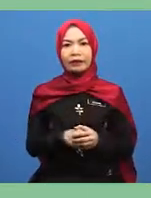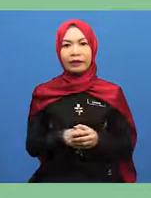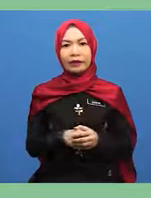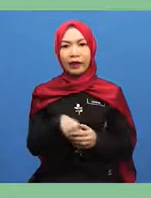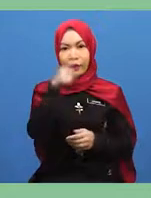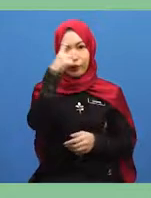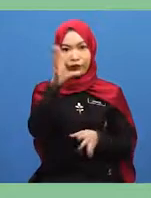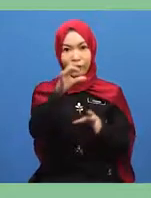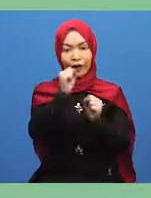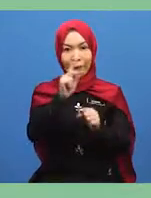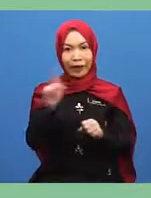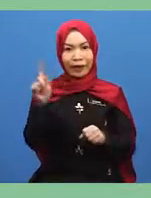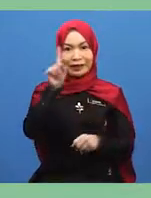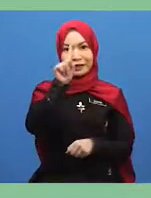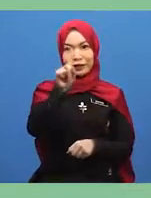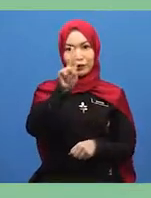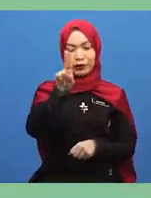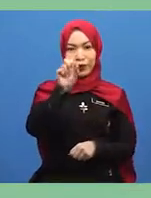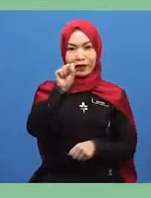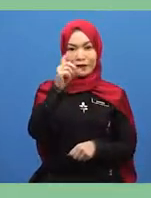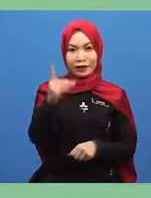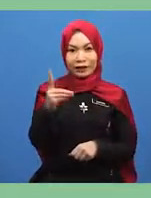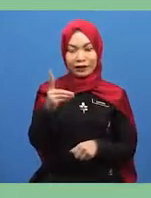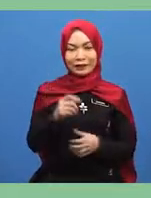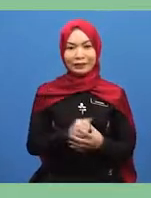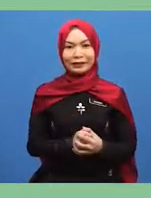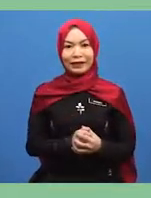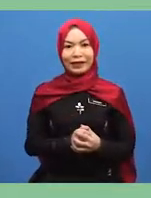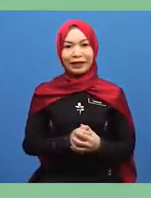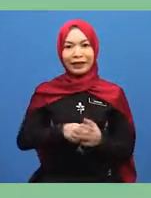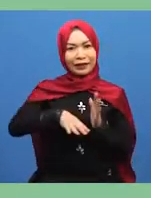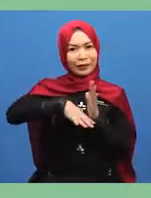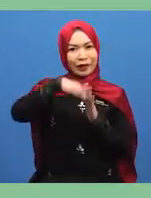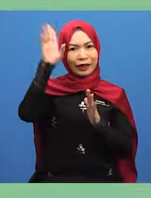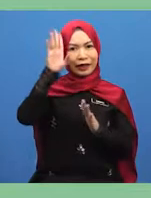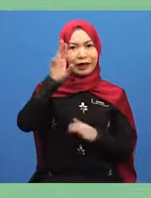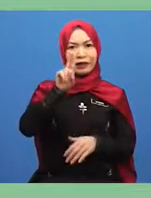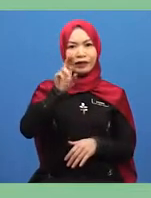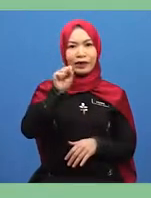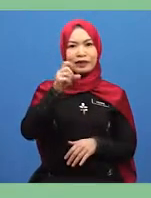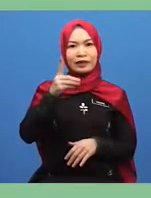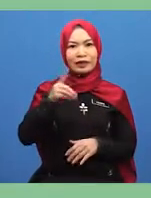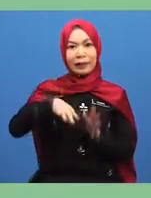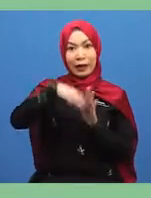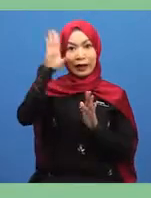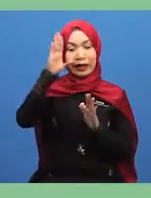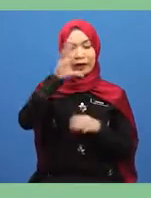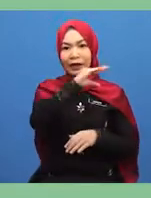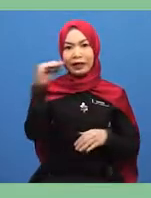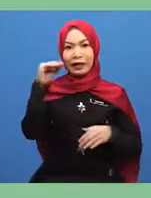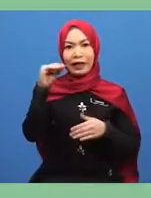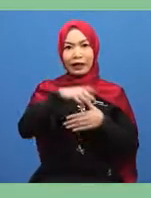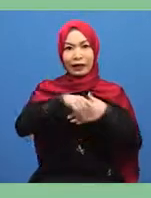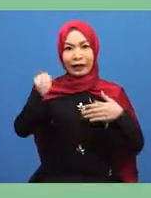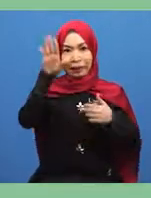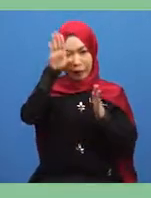US dollar kerana harga USD telah meningkat dan nilai RM telah merosot.